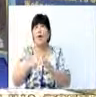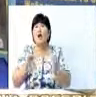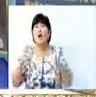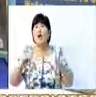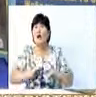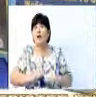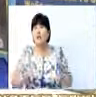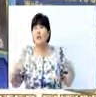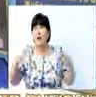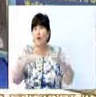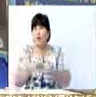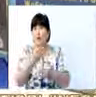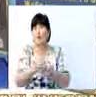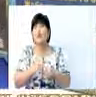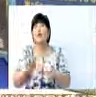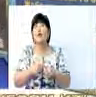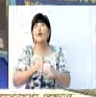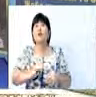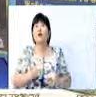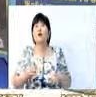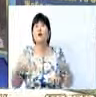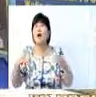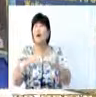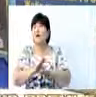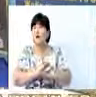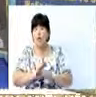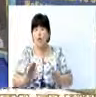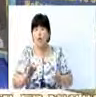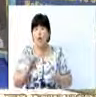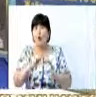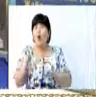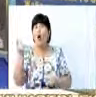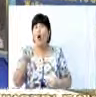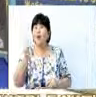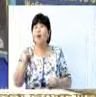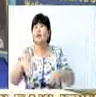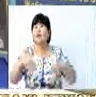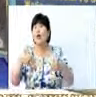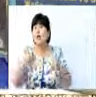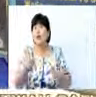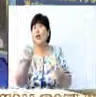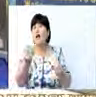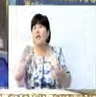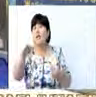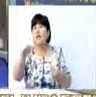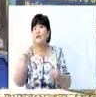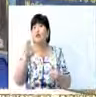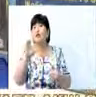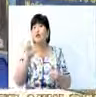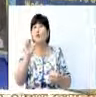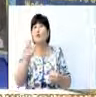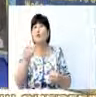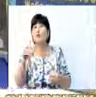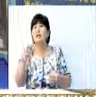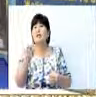мәселесі. Өйткені кооперативтерге бірікпесе, онда ауыл шаруашылығына берілетін несиелер, субсидиялардың